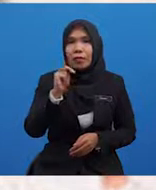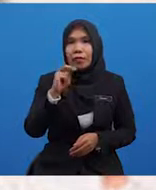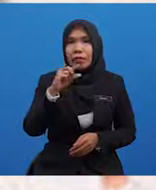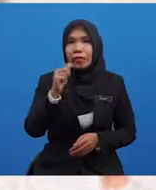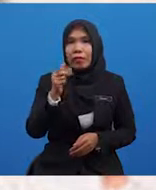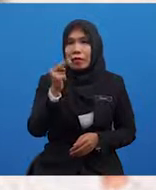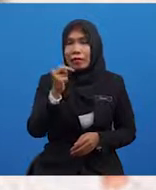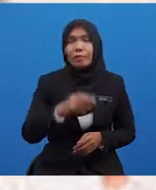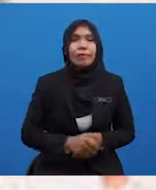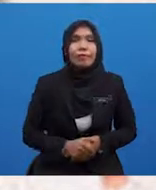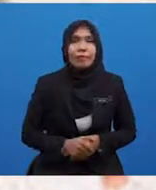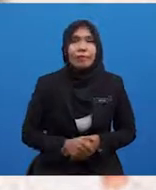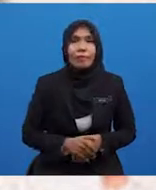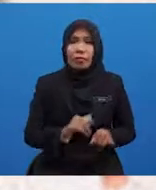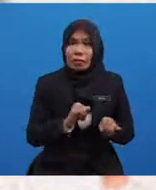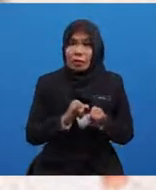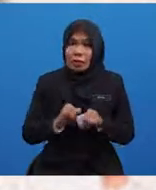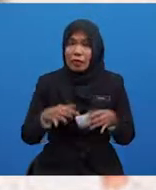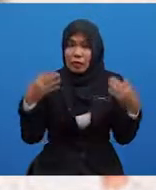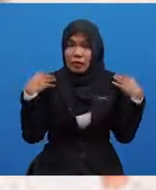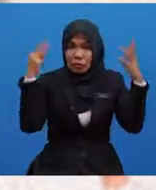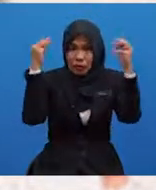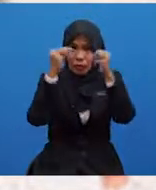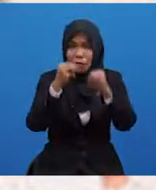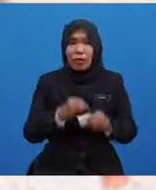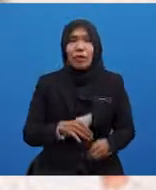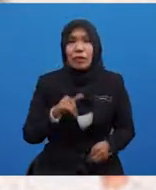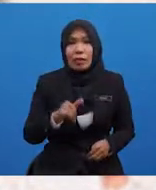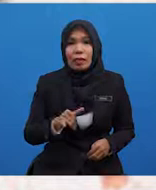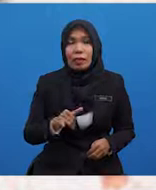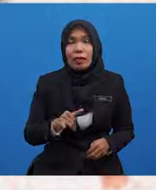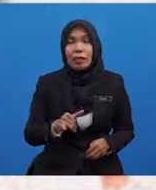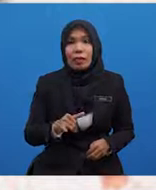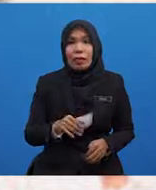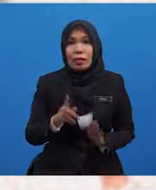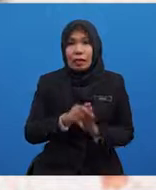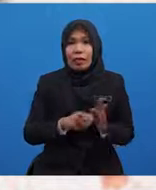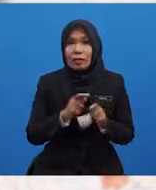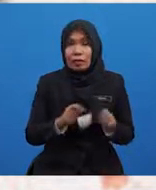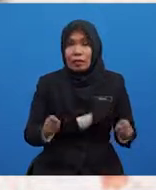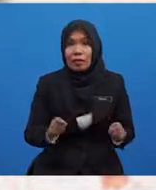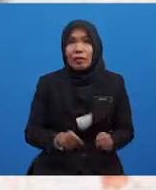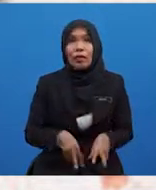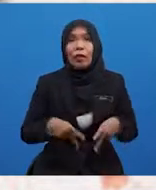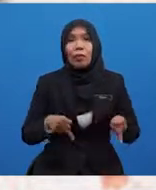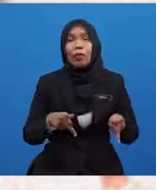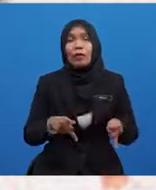Seandainya ada maklumat yang tertinggal, bermakna proses itu telah terputus.